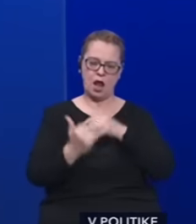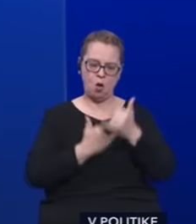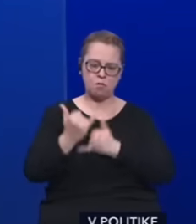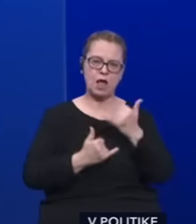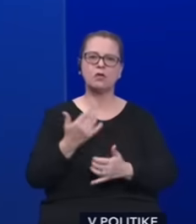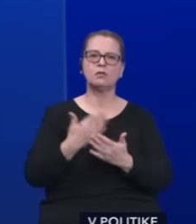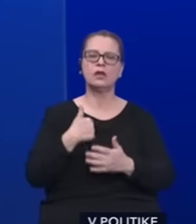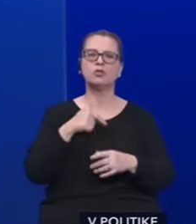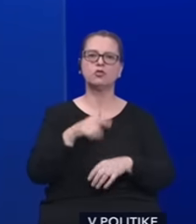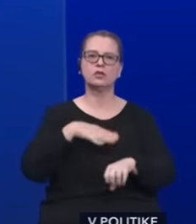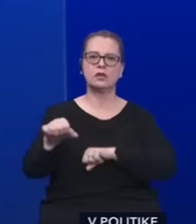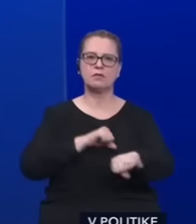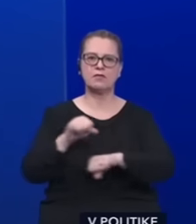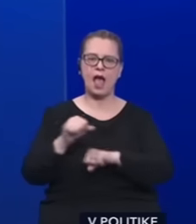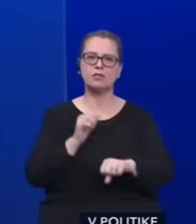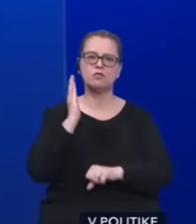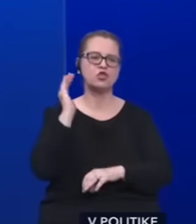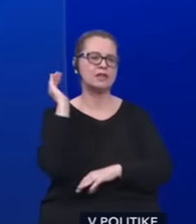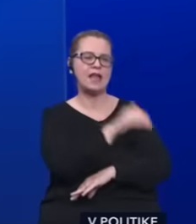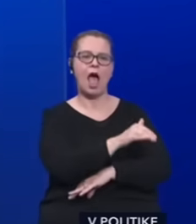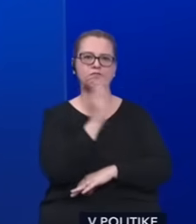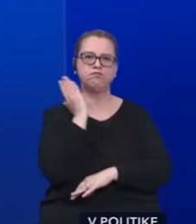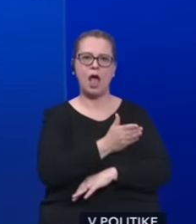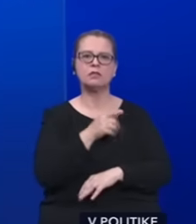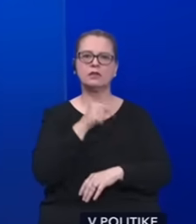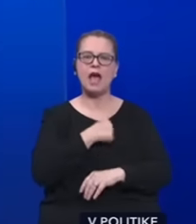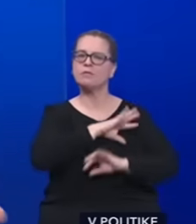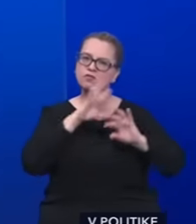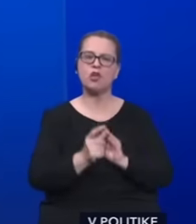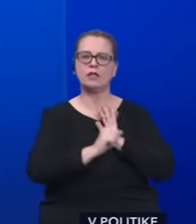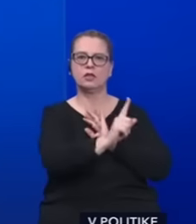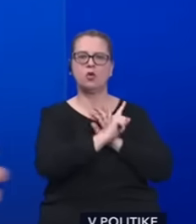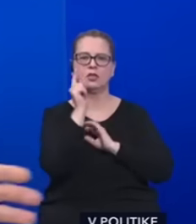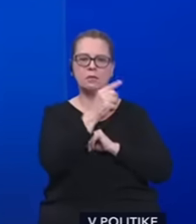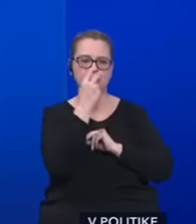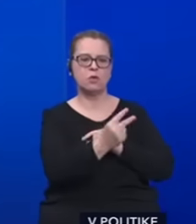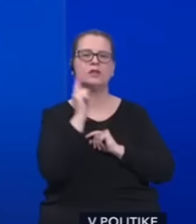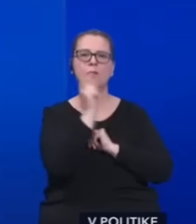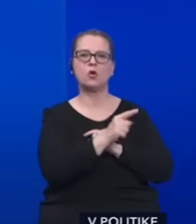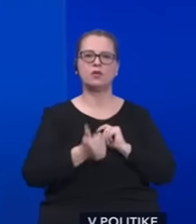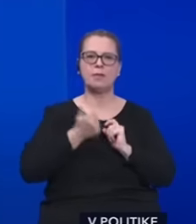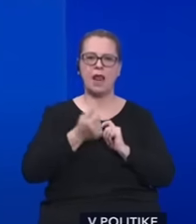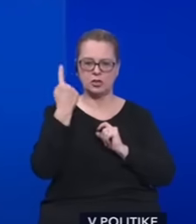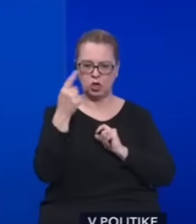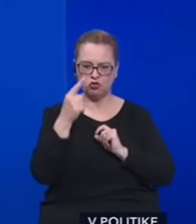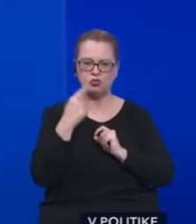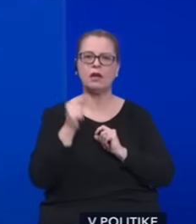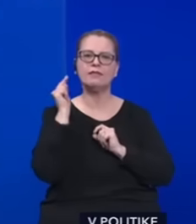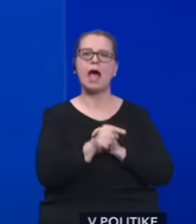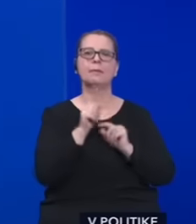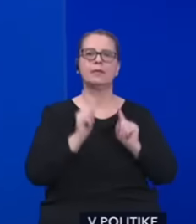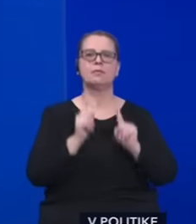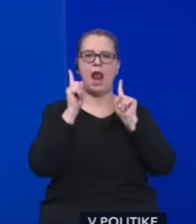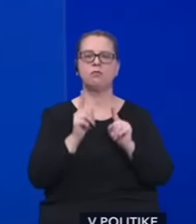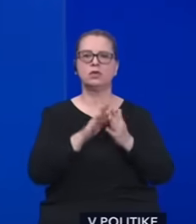Preto tu chceme vládu, ktorá pôjde smerovať na západ. Pretože tam chodíme všetci sa pozerať. Tam chodia mladí ľudia študovať. Tam by sme mali